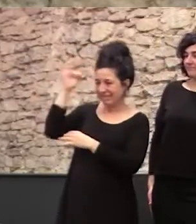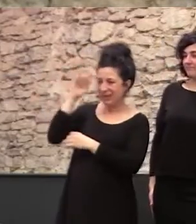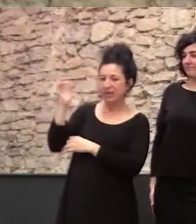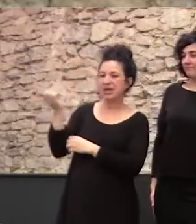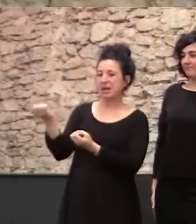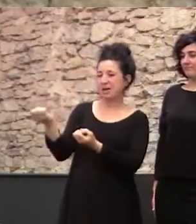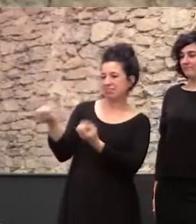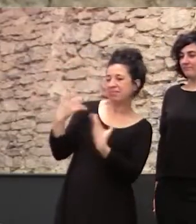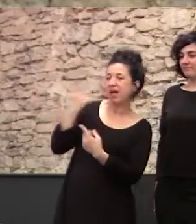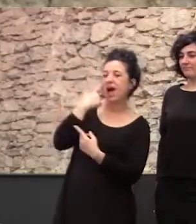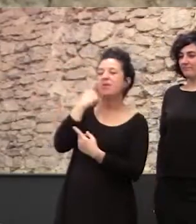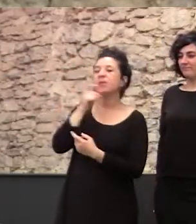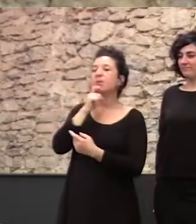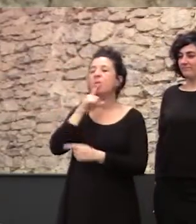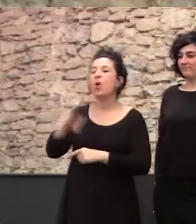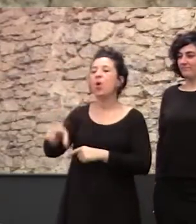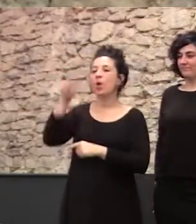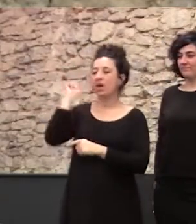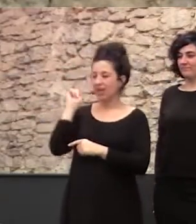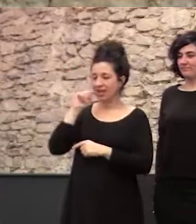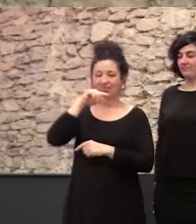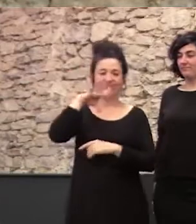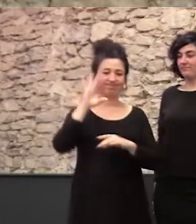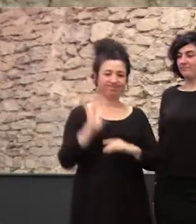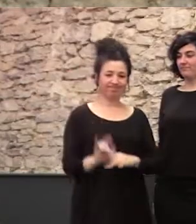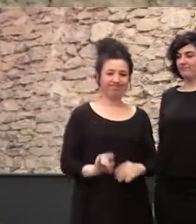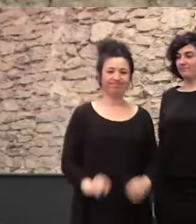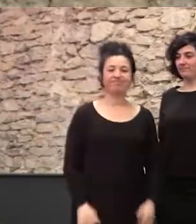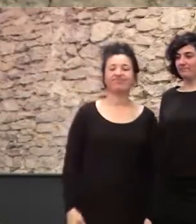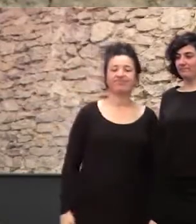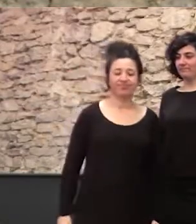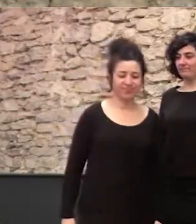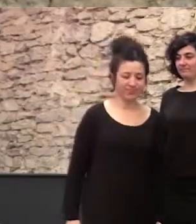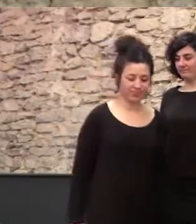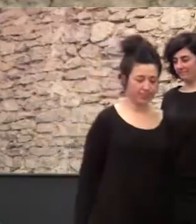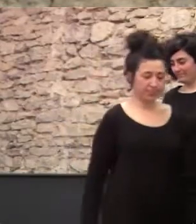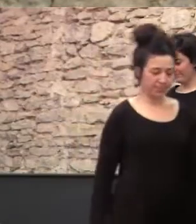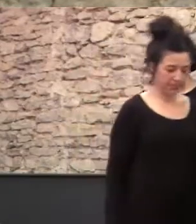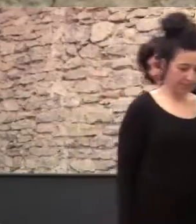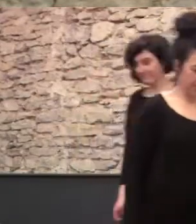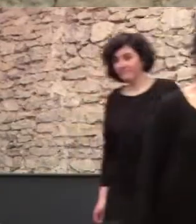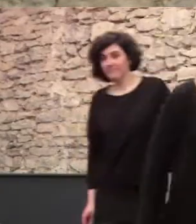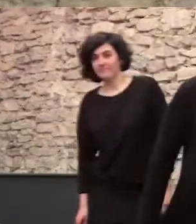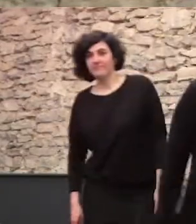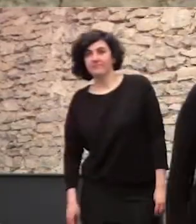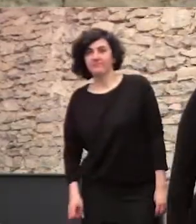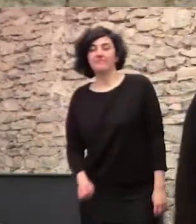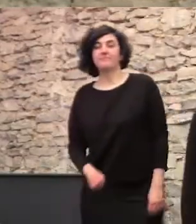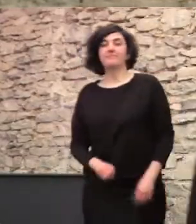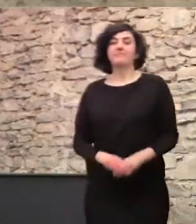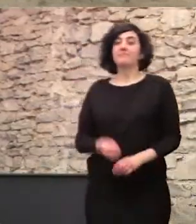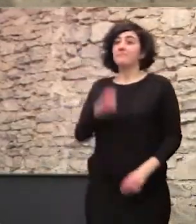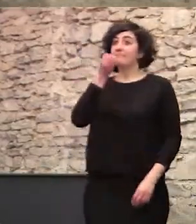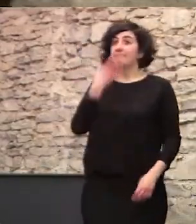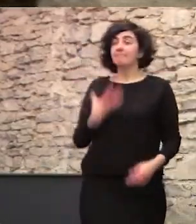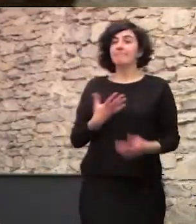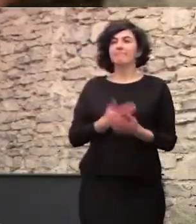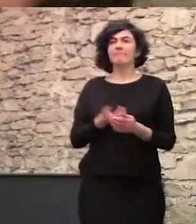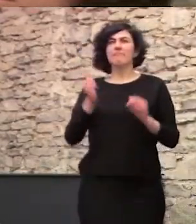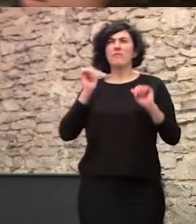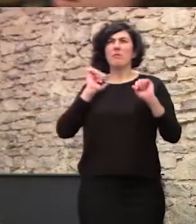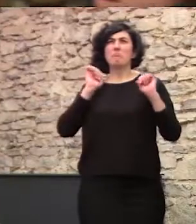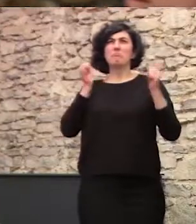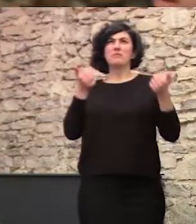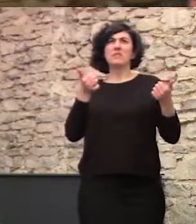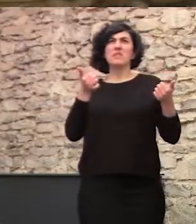bat da. Bai, bai. Aukeratzea, beraren mena joatea, berarekin egotea. Bai. Ba, horrekin hasi nintzen